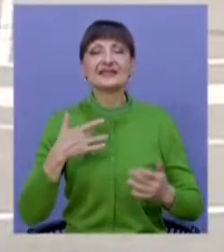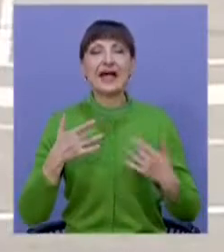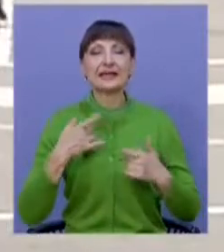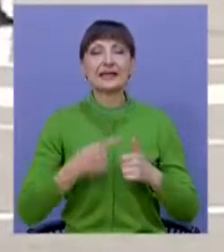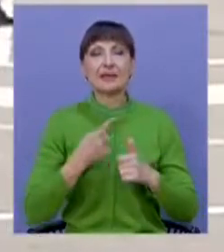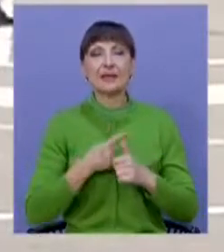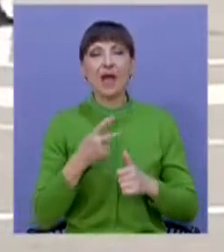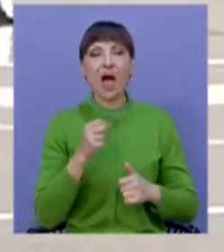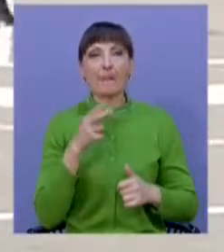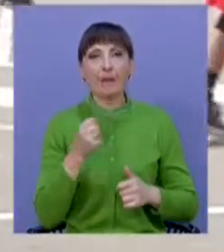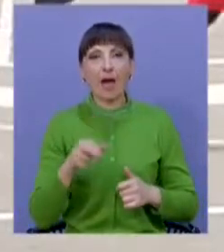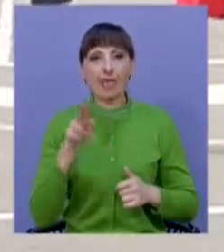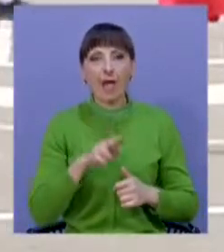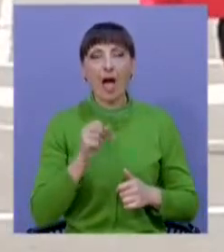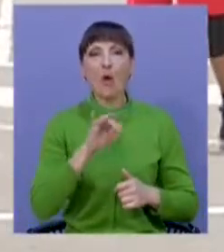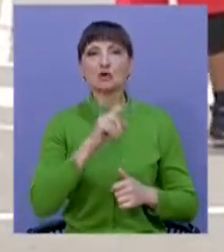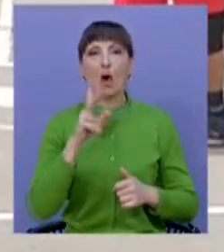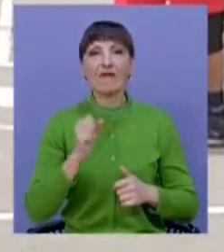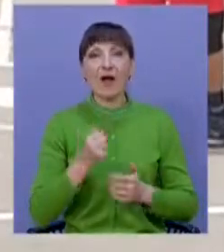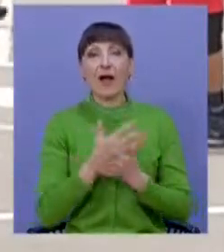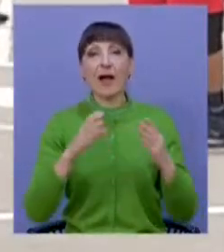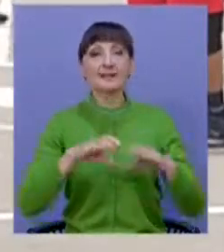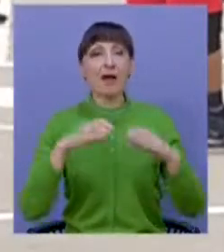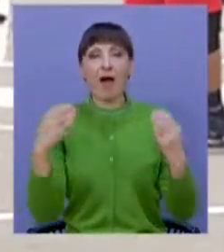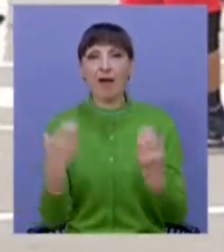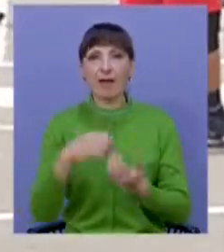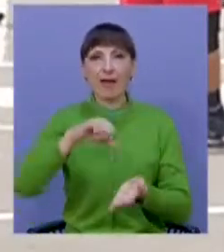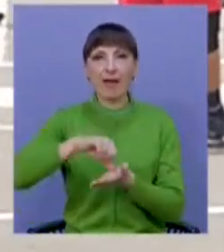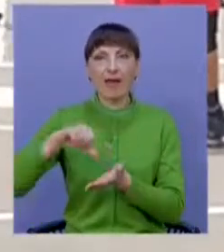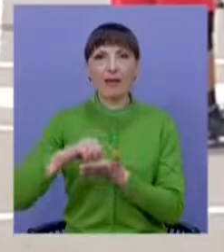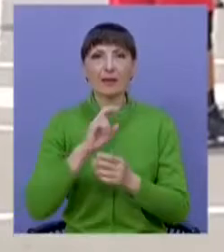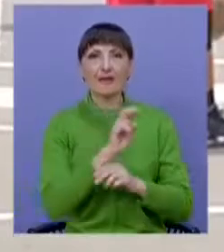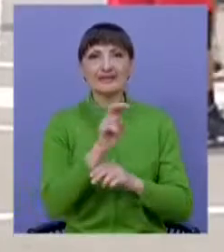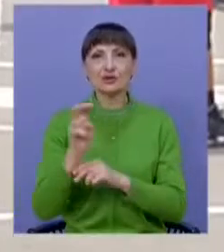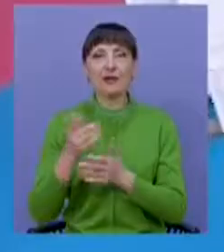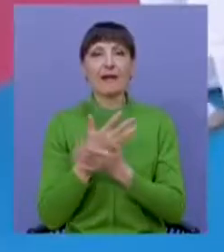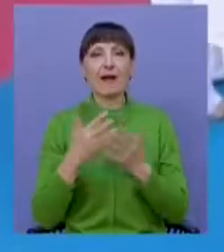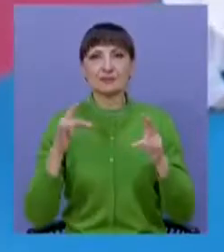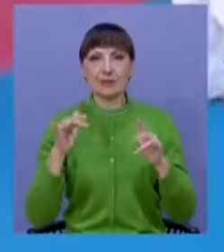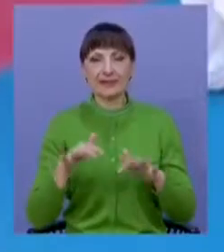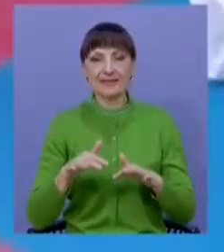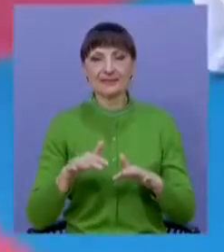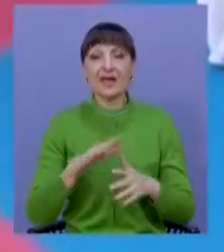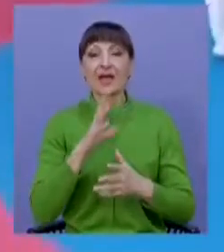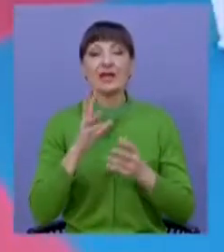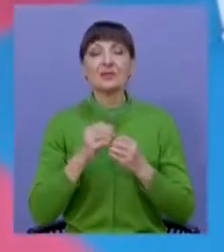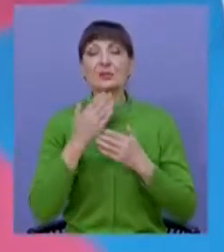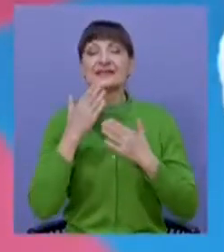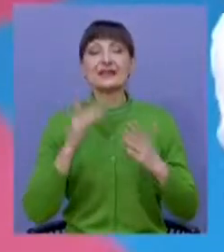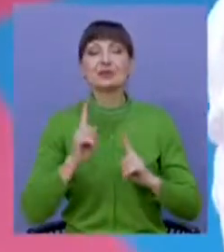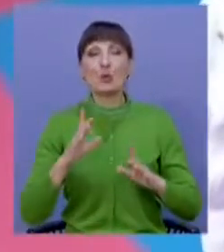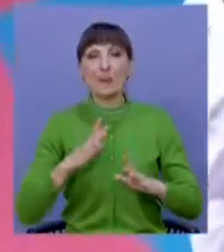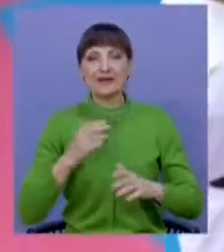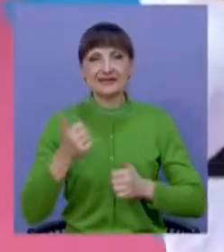Абая, Ауэзова, там в разных аренах. Вообще такие разные мероприятия. Кульминацией спортивного праздника